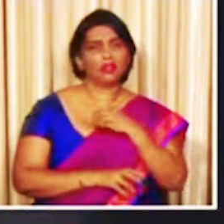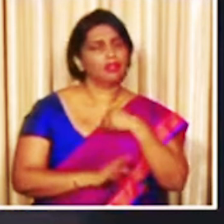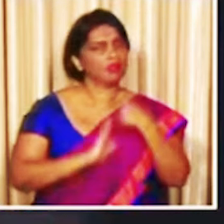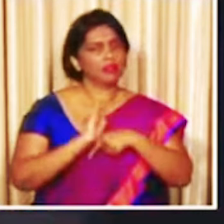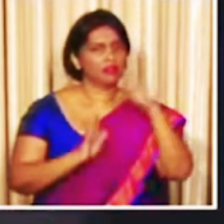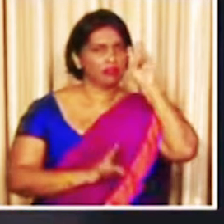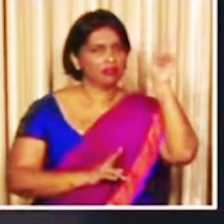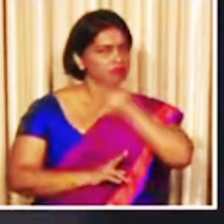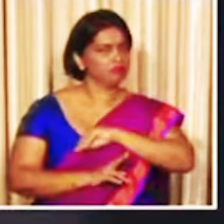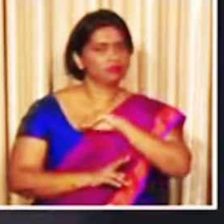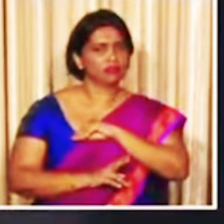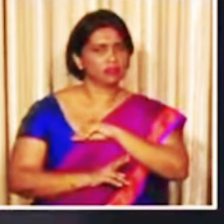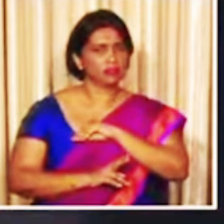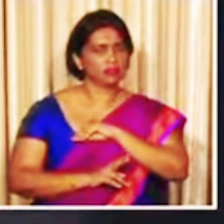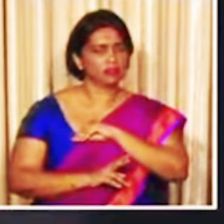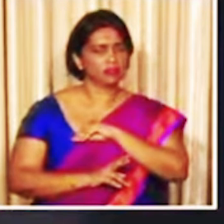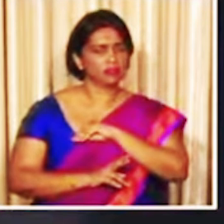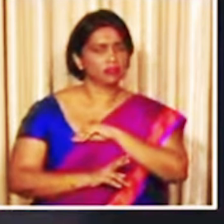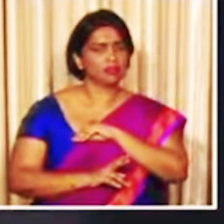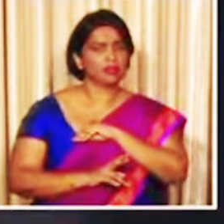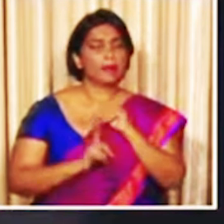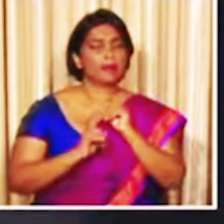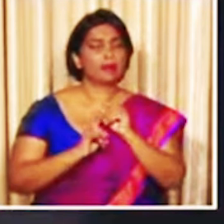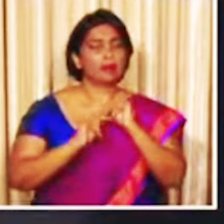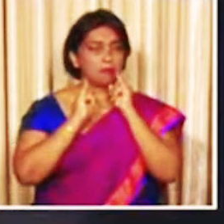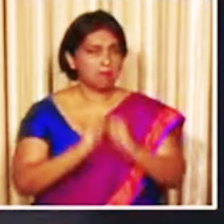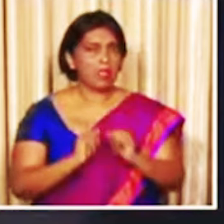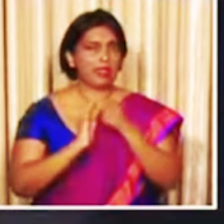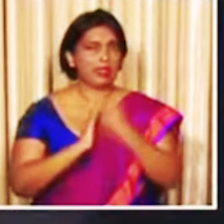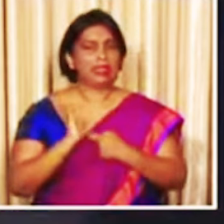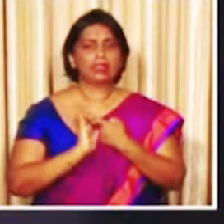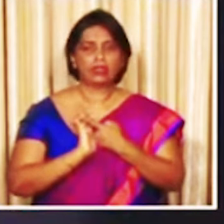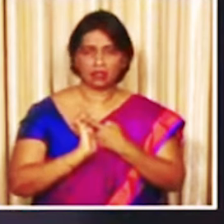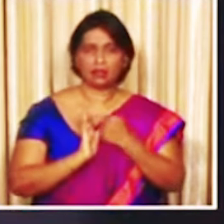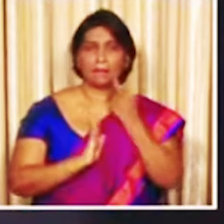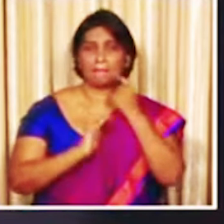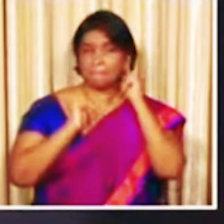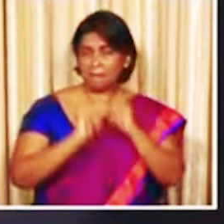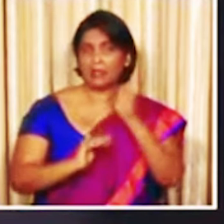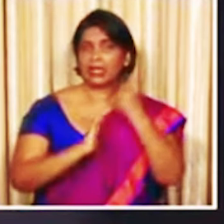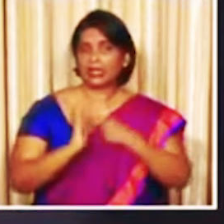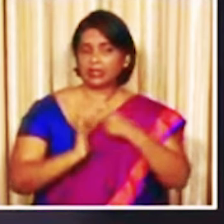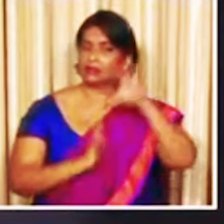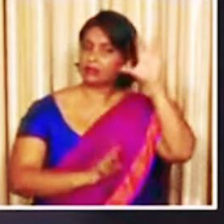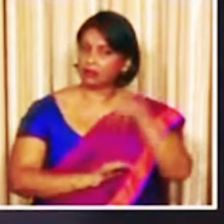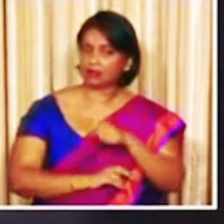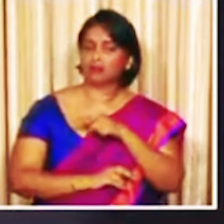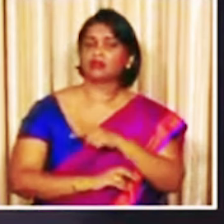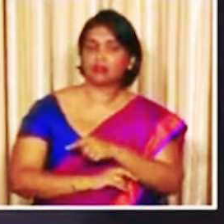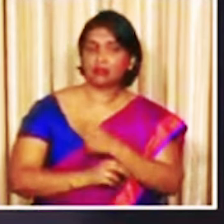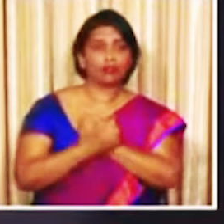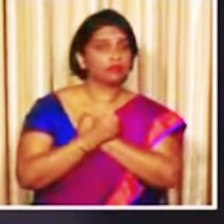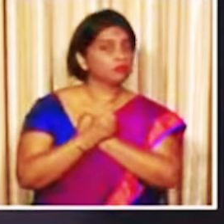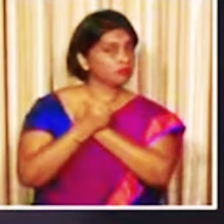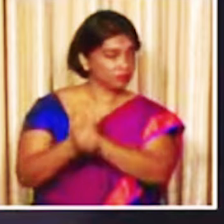ගණිකා වෘත්තිය ඒක ගේන්නේ පාදඩ නීතිය යටතේ. හැබැයි පාදඩ නීතිය යටතේ ගෙනාවයි කියලා එයාලා හිරගත